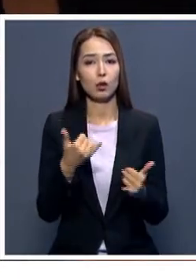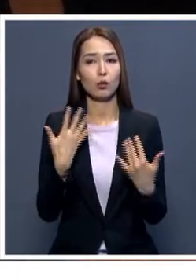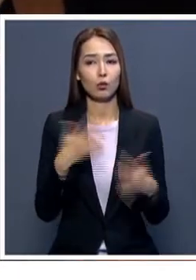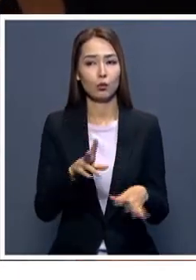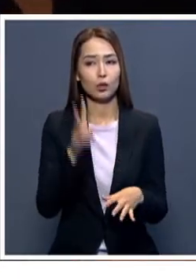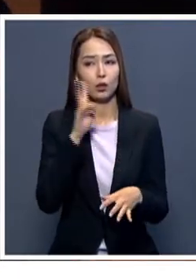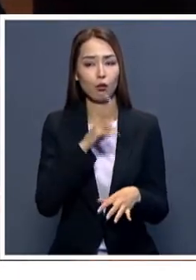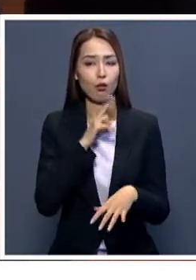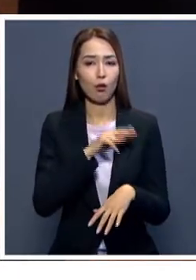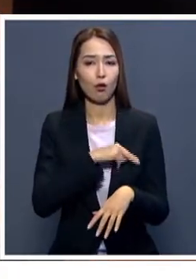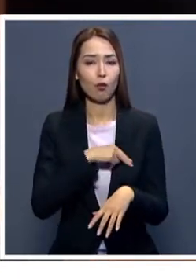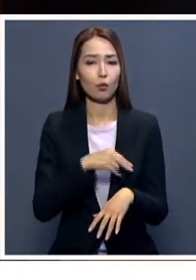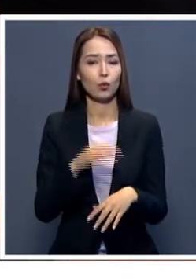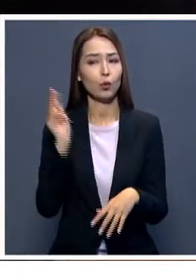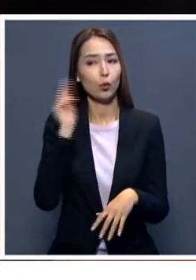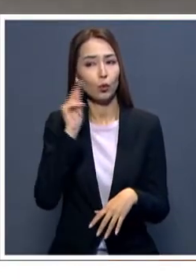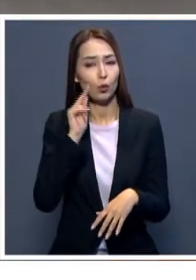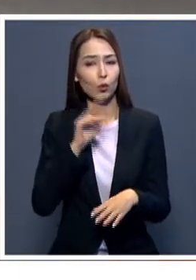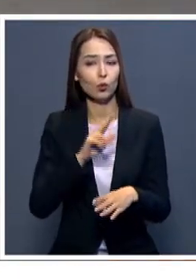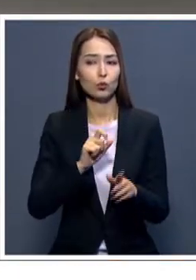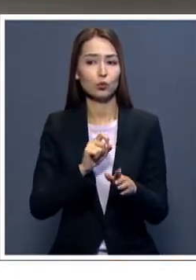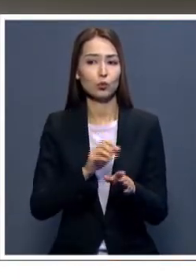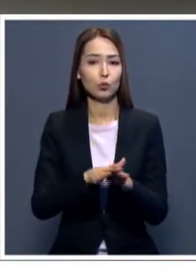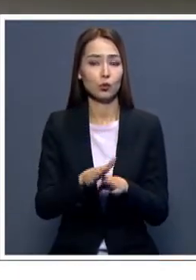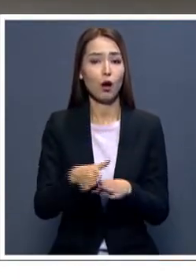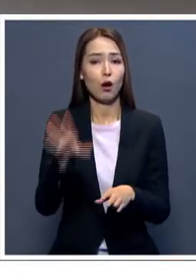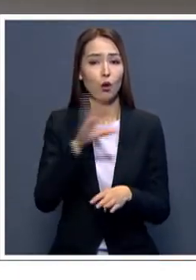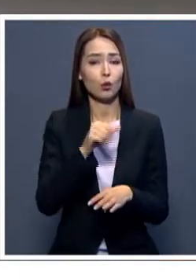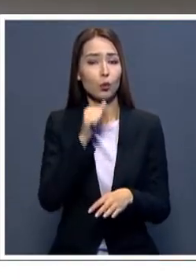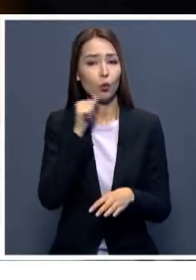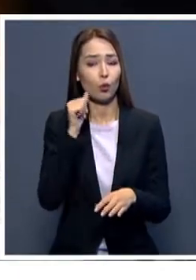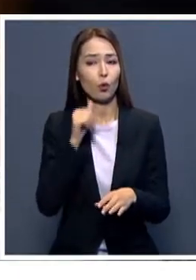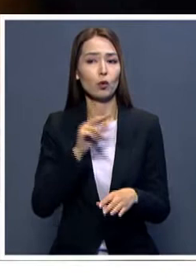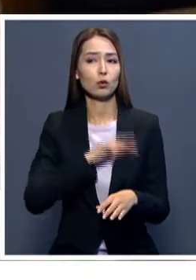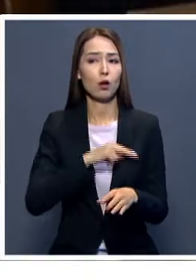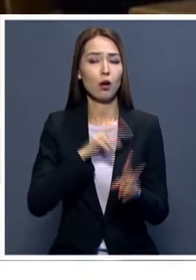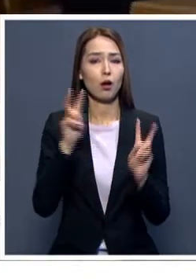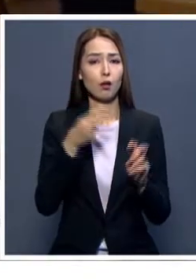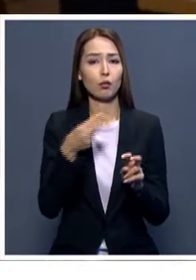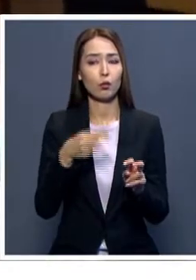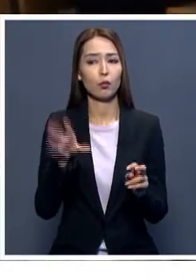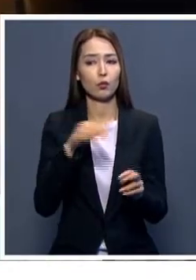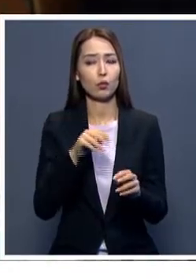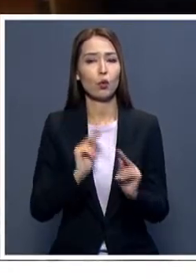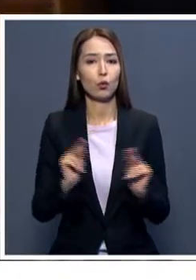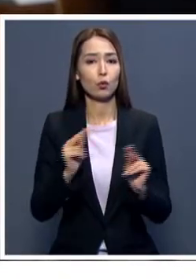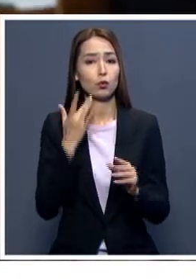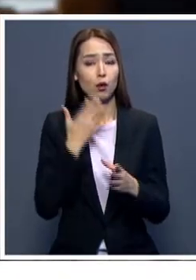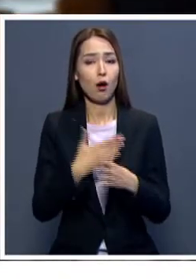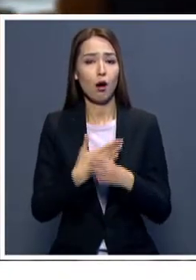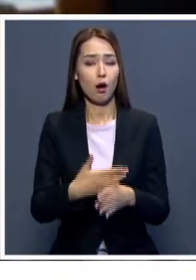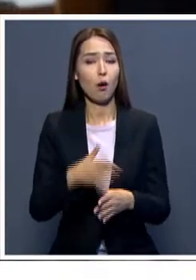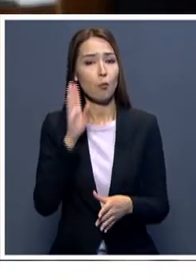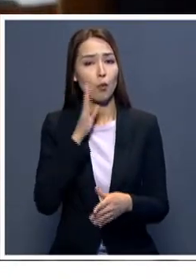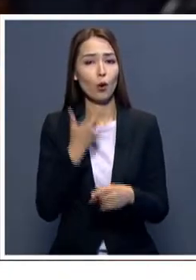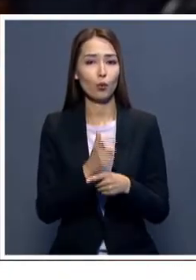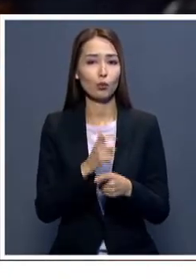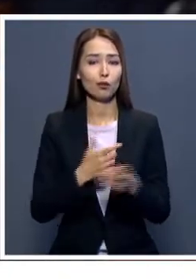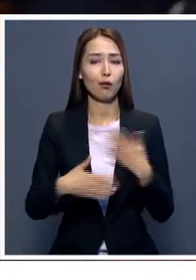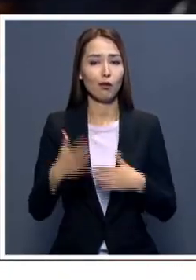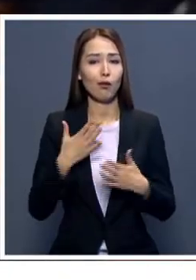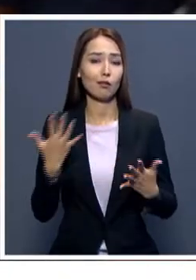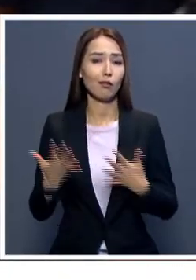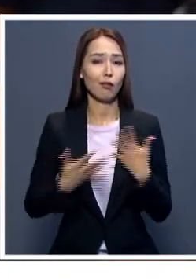сабағын жіберіп алды. Алайда алғыр оқушы өткен тақырыпты тез меңгереді деп сенеді мұғалімдері. Мейірімді аққоңыл баланы достары да